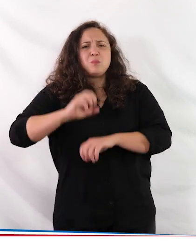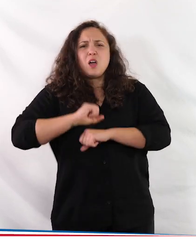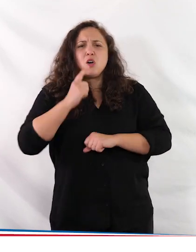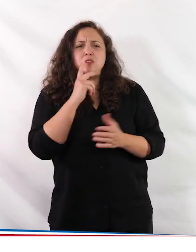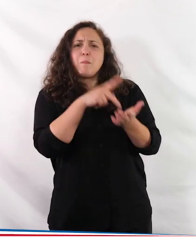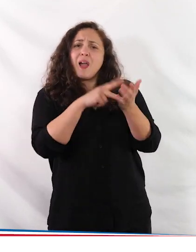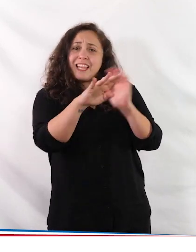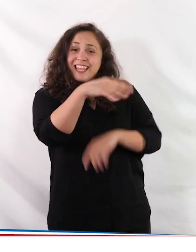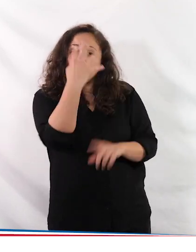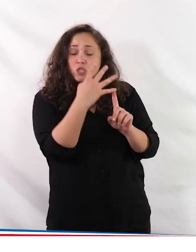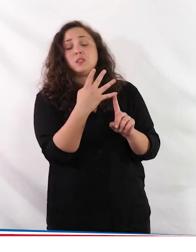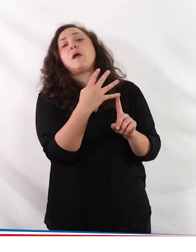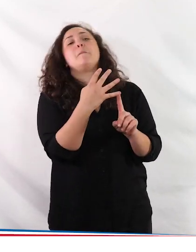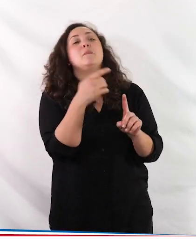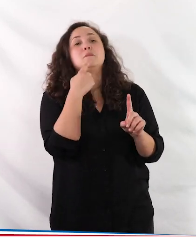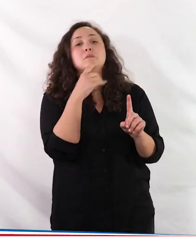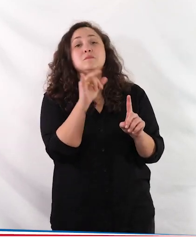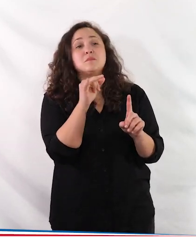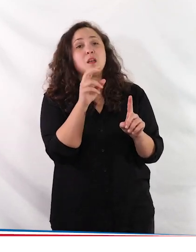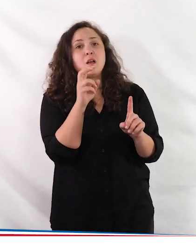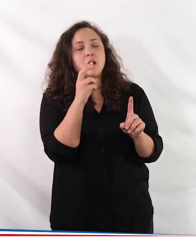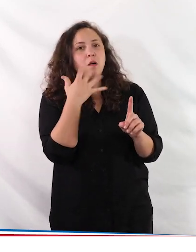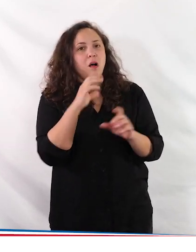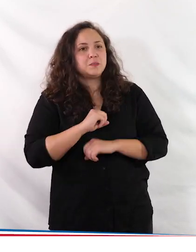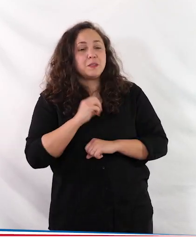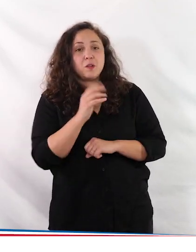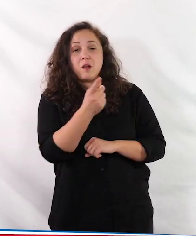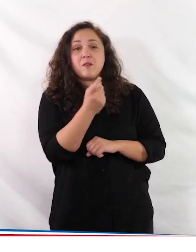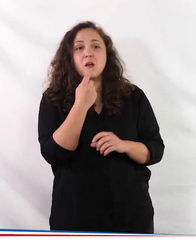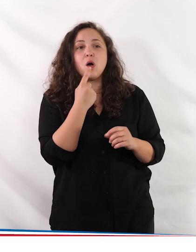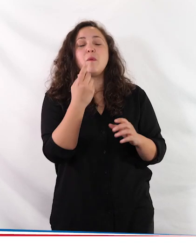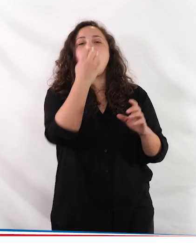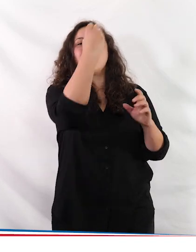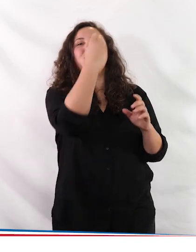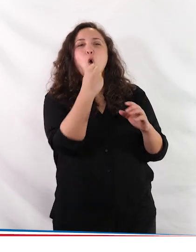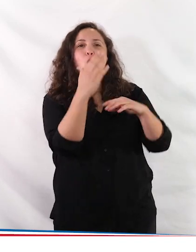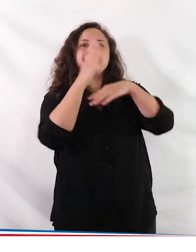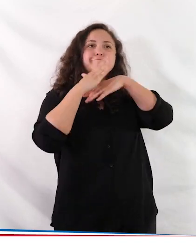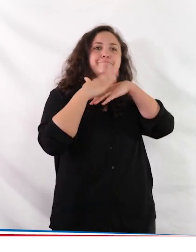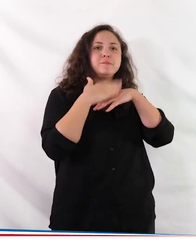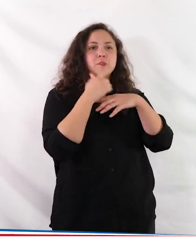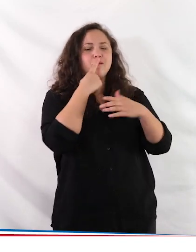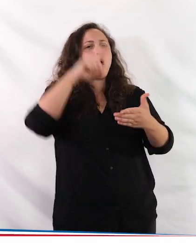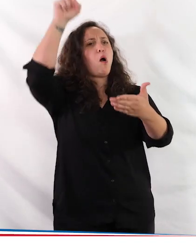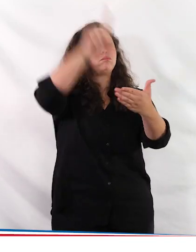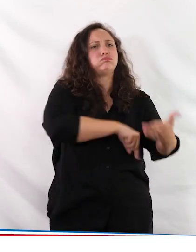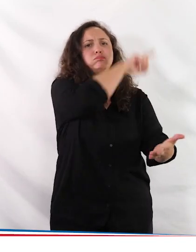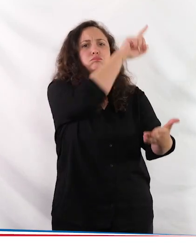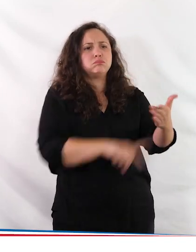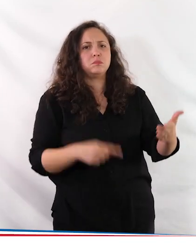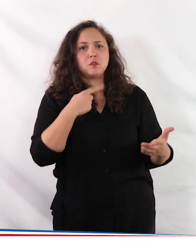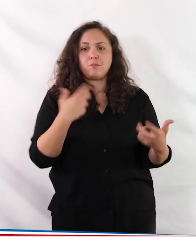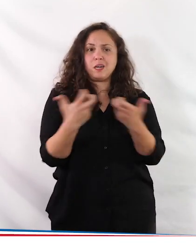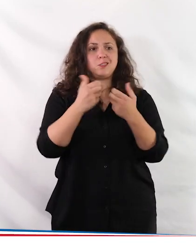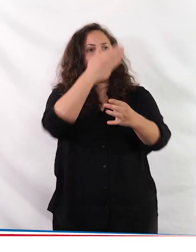très poussée dans le 14e arrondissement, notamment par mes amis verts, qui était de supprimer les feux de